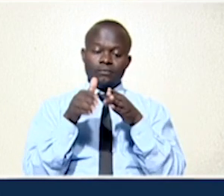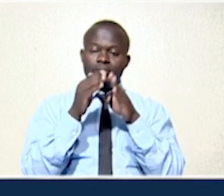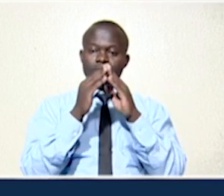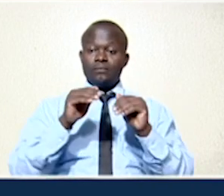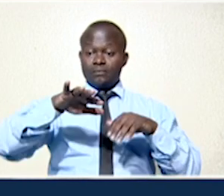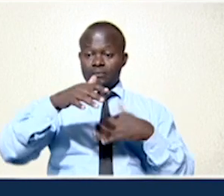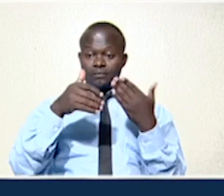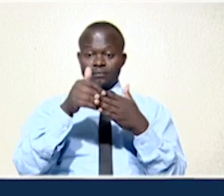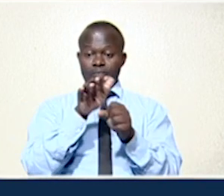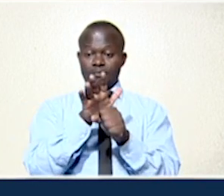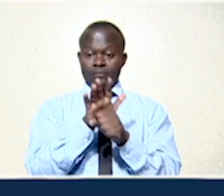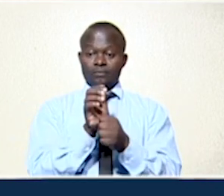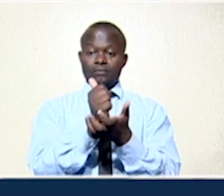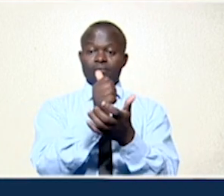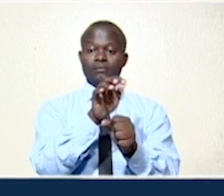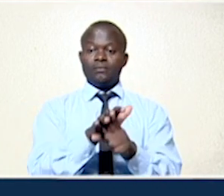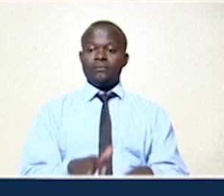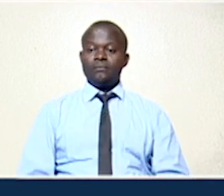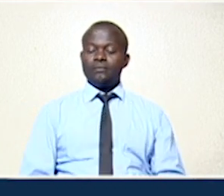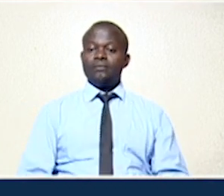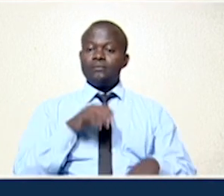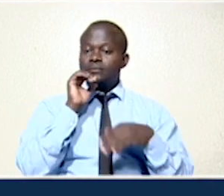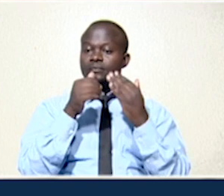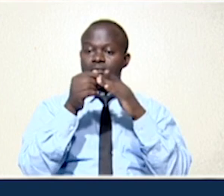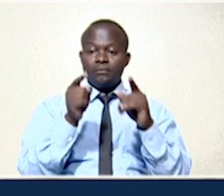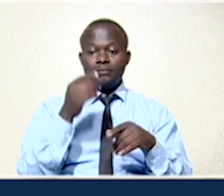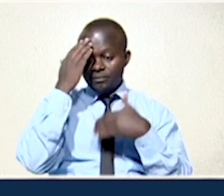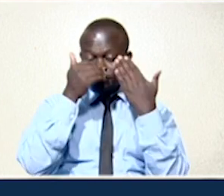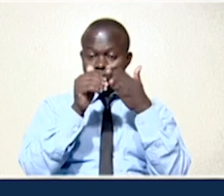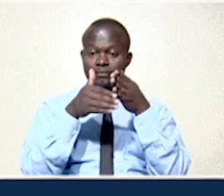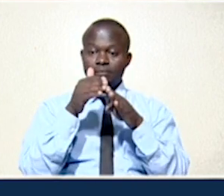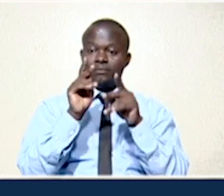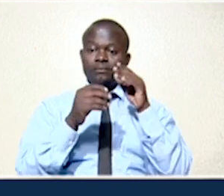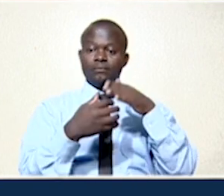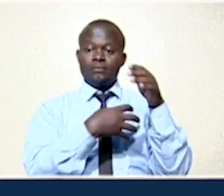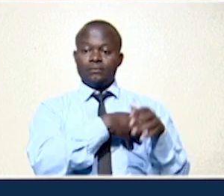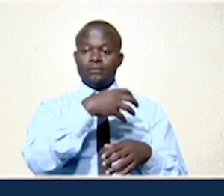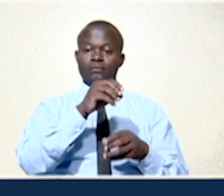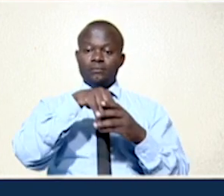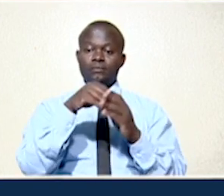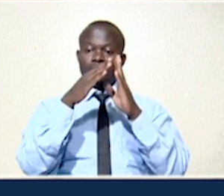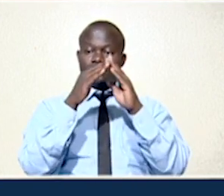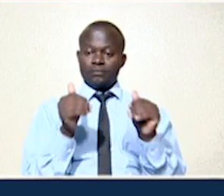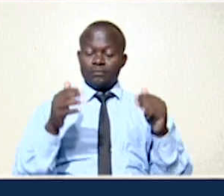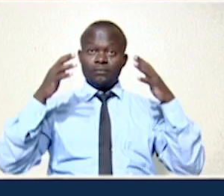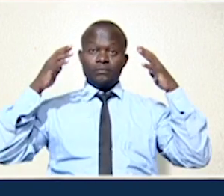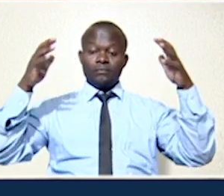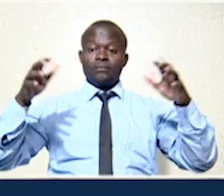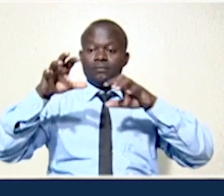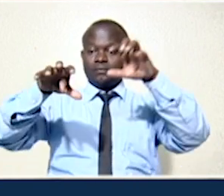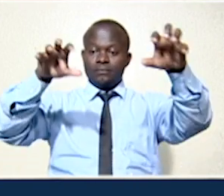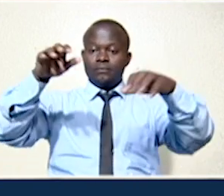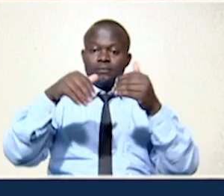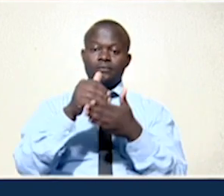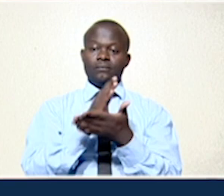ku bwinshi aribyo byaba igisubizo. Ntabwo zirimo kuboneka kubera ko hari kubaka abantu bifite bagashyiramo inzu nini, amasite